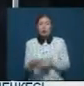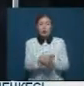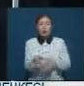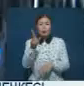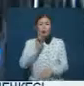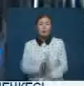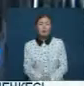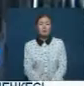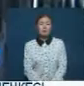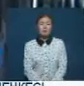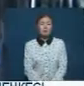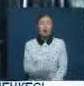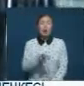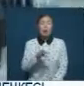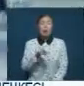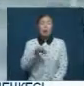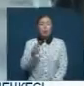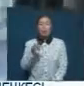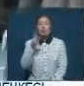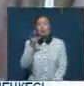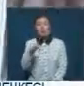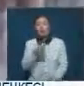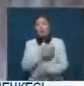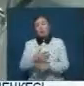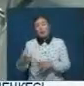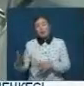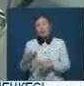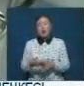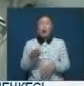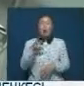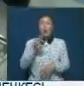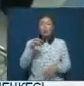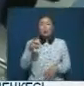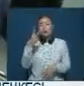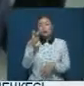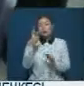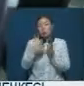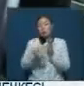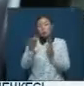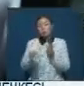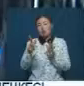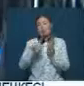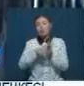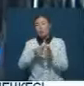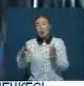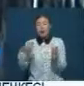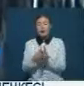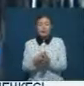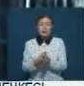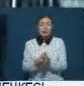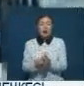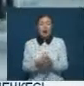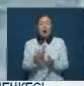жетімді. Мутон тондардың бағасы 100 000 теңгеден басталады, ал құндыз ішіктер 270 000-нан 7 миллион теңгеге дейінгі